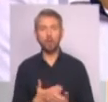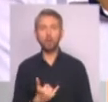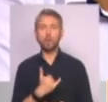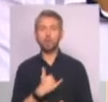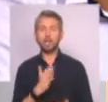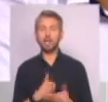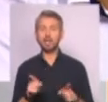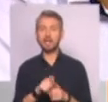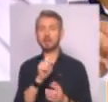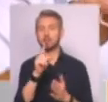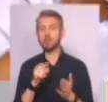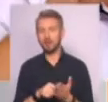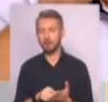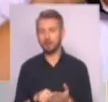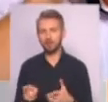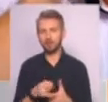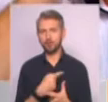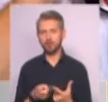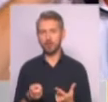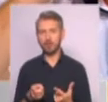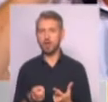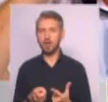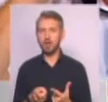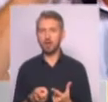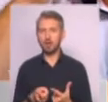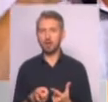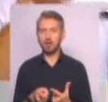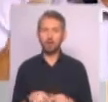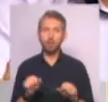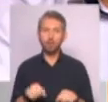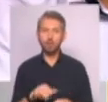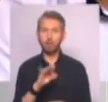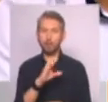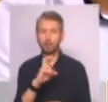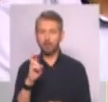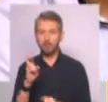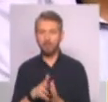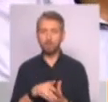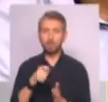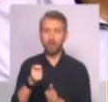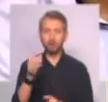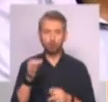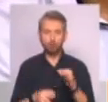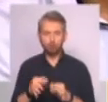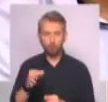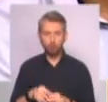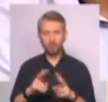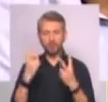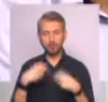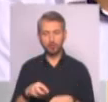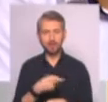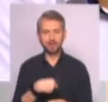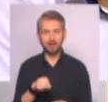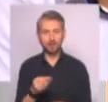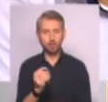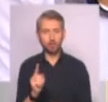таке запитання. Чи зможе, наприклад, ОСББ подати до суду і стягнути з нас дані кошти,